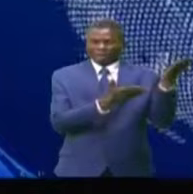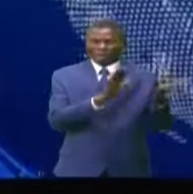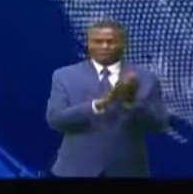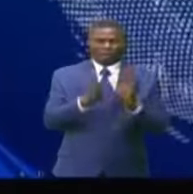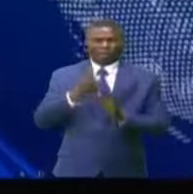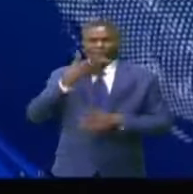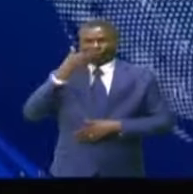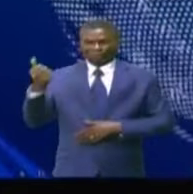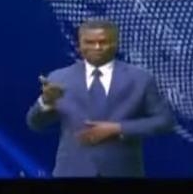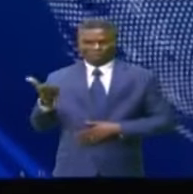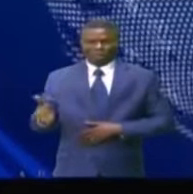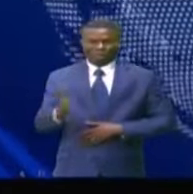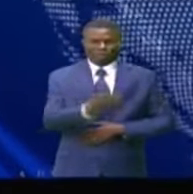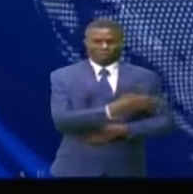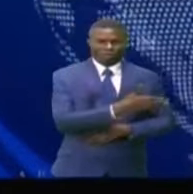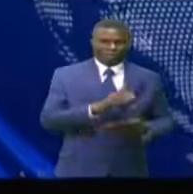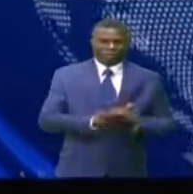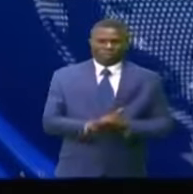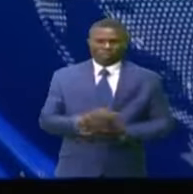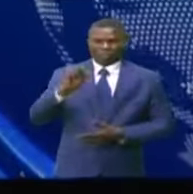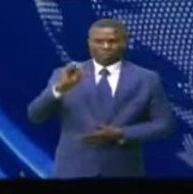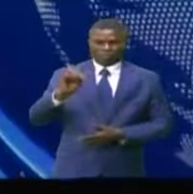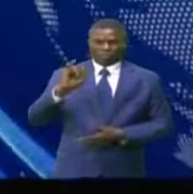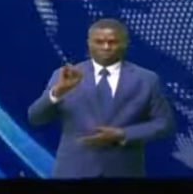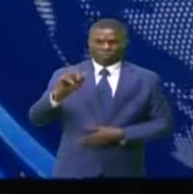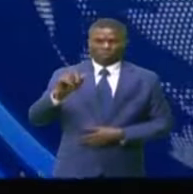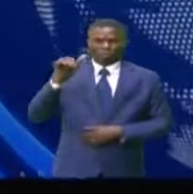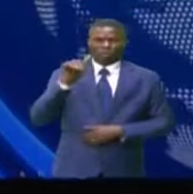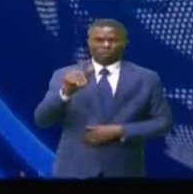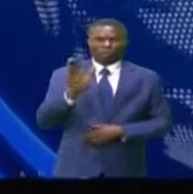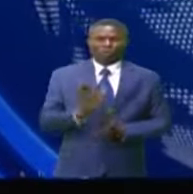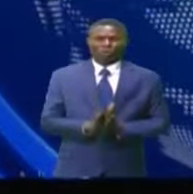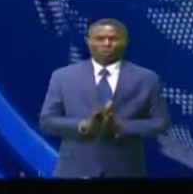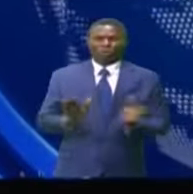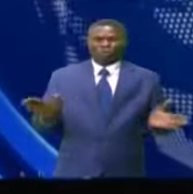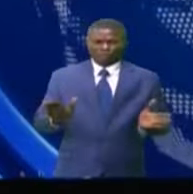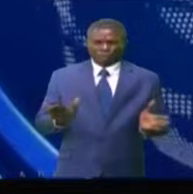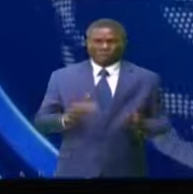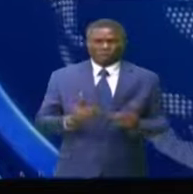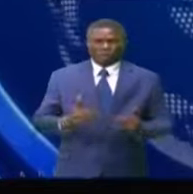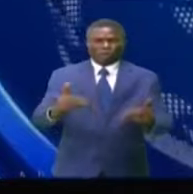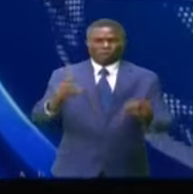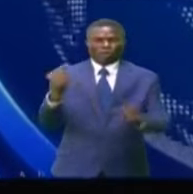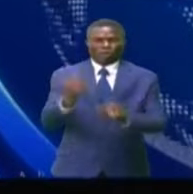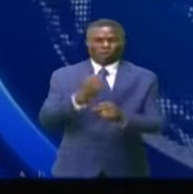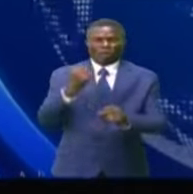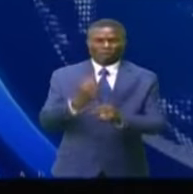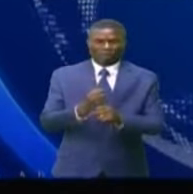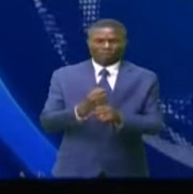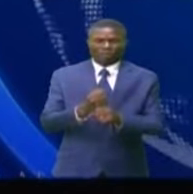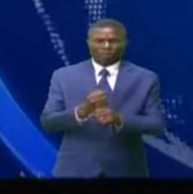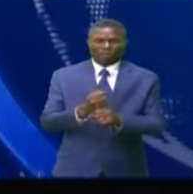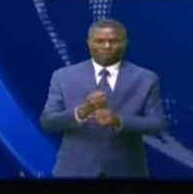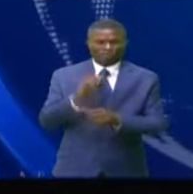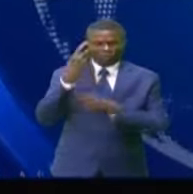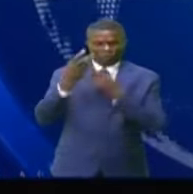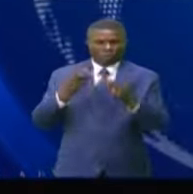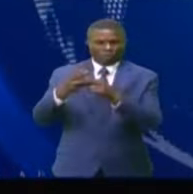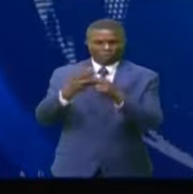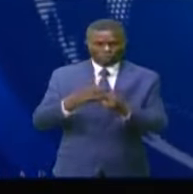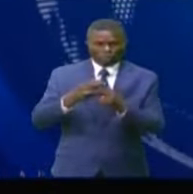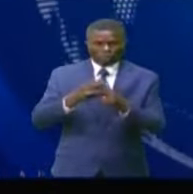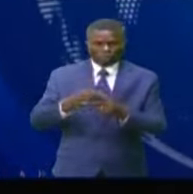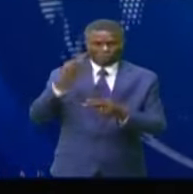l'agréable. Miguel Katam, directeur général de l'ARSP, poursuit sa mission de contrôle